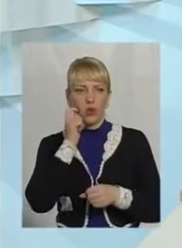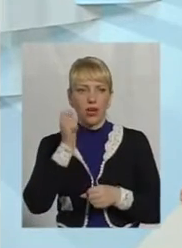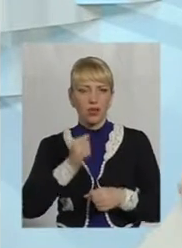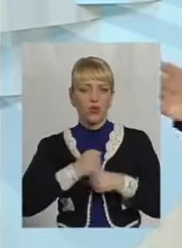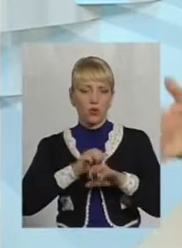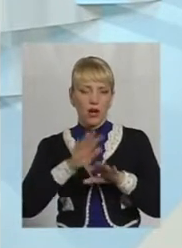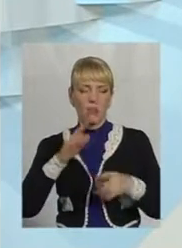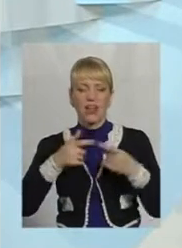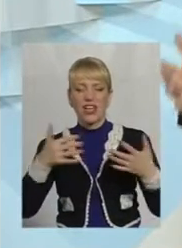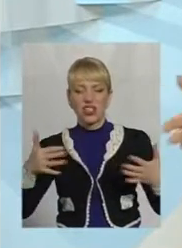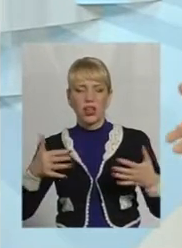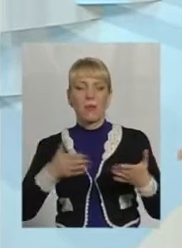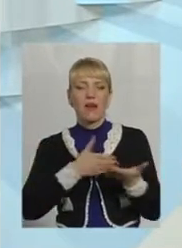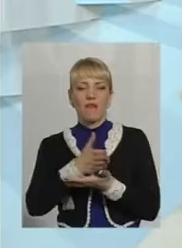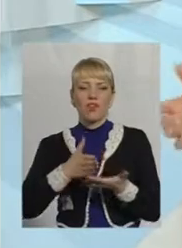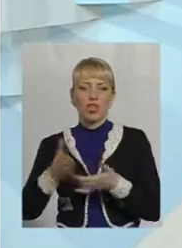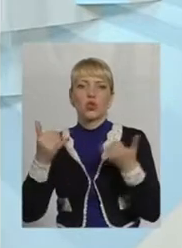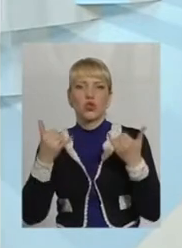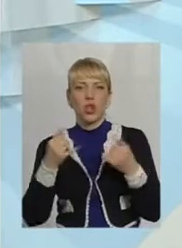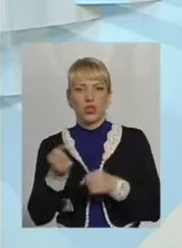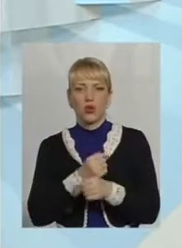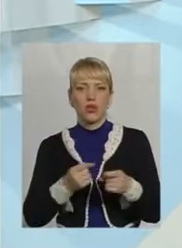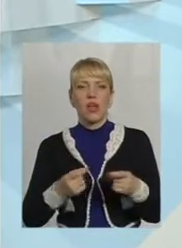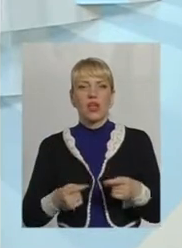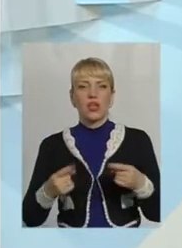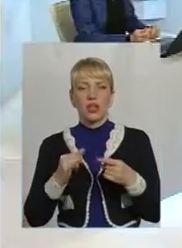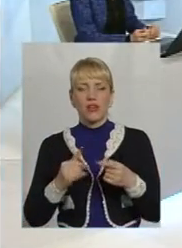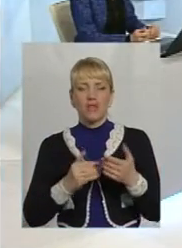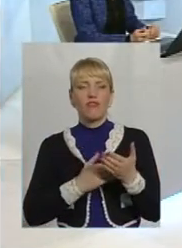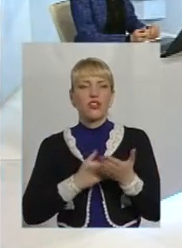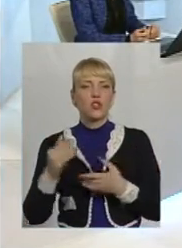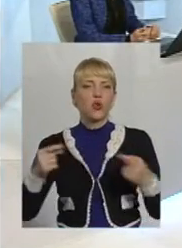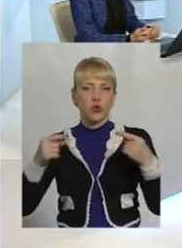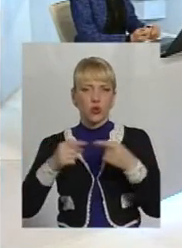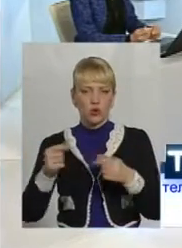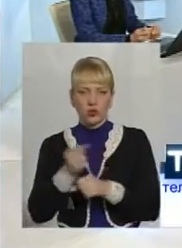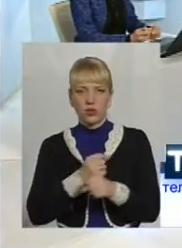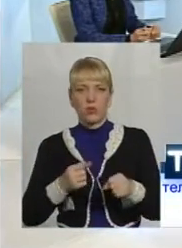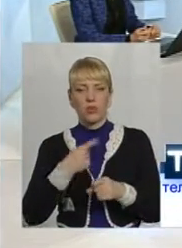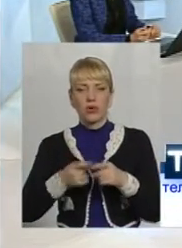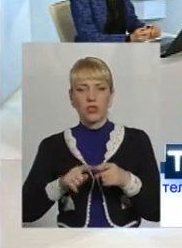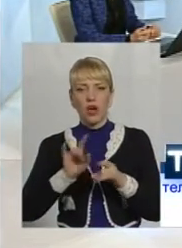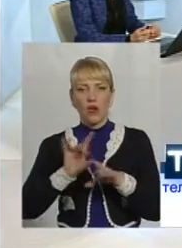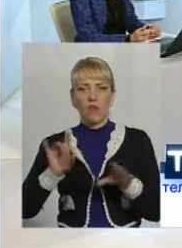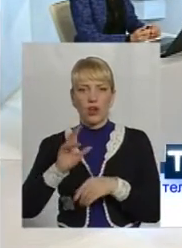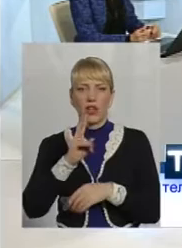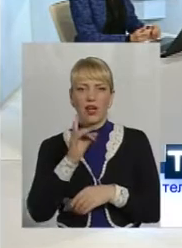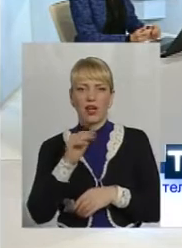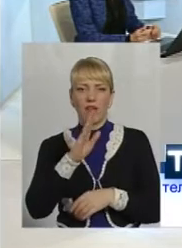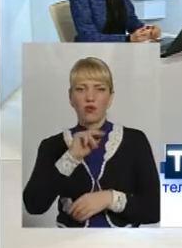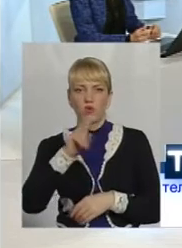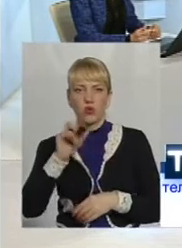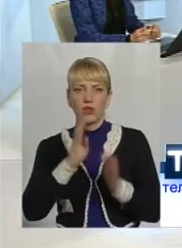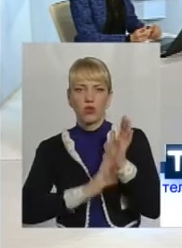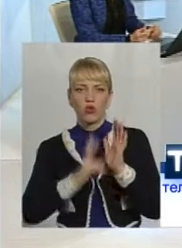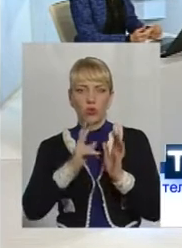видами сучасних озброєнь, зокрема високоточною зброєю. Про це говорилося Кравчуку ще в 92-му році на засіданні